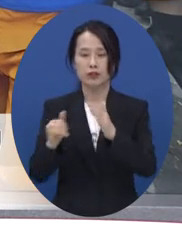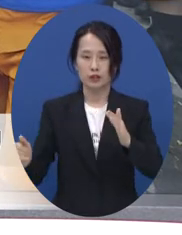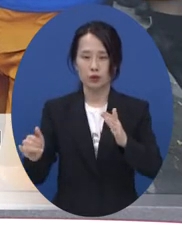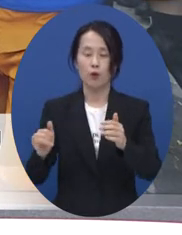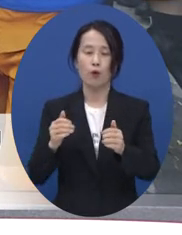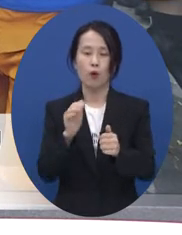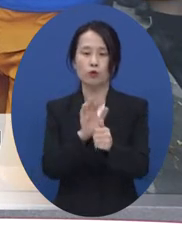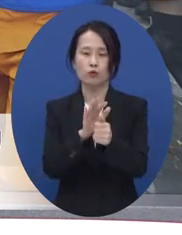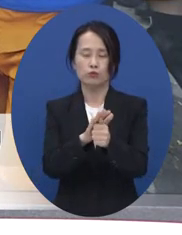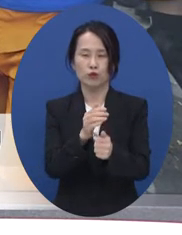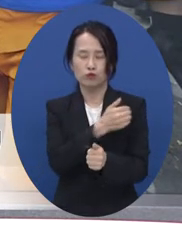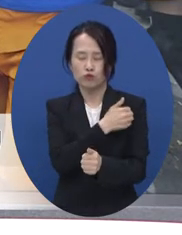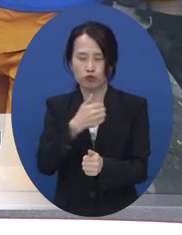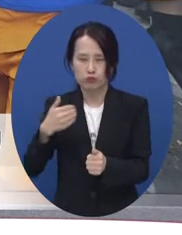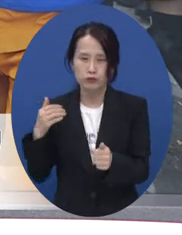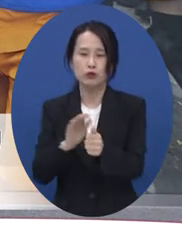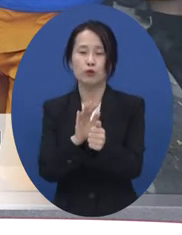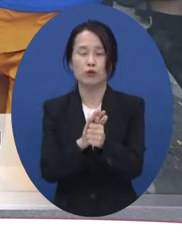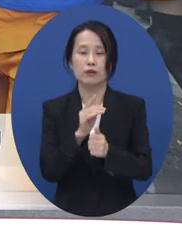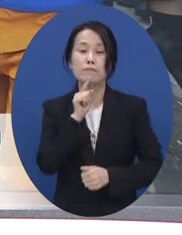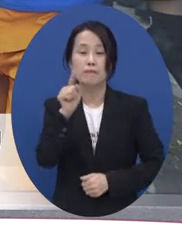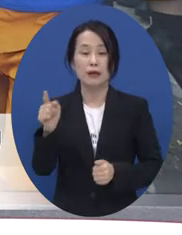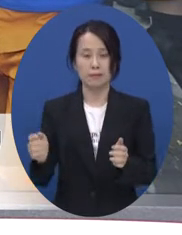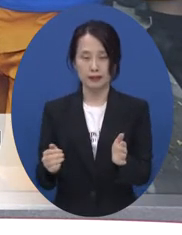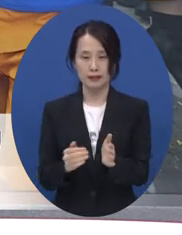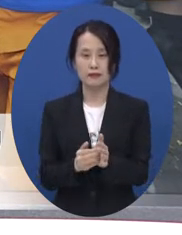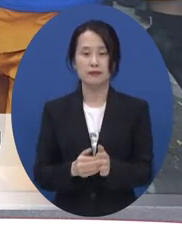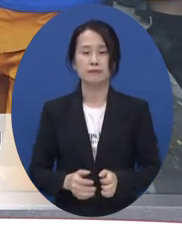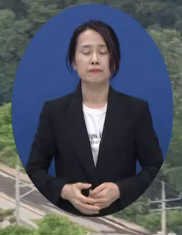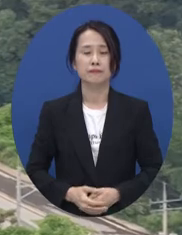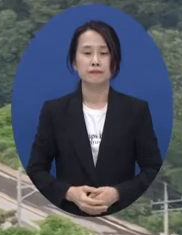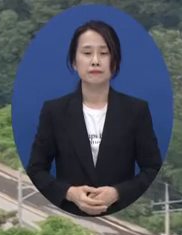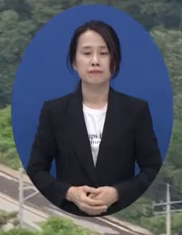소홀함이 없어야 한다고 말했습니다. 한선지 기자입니다.